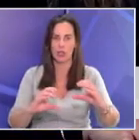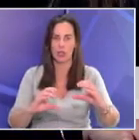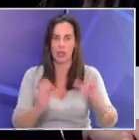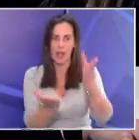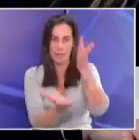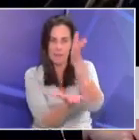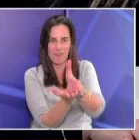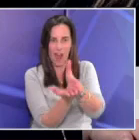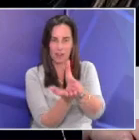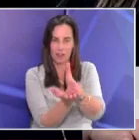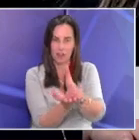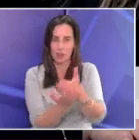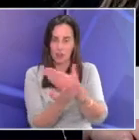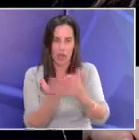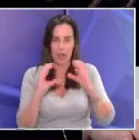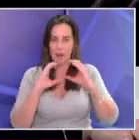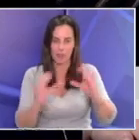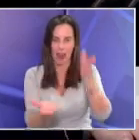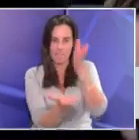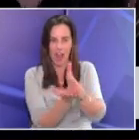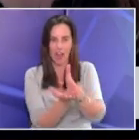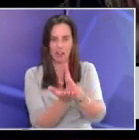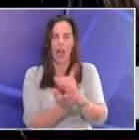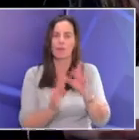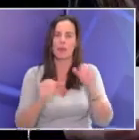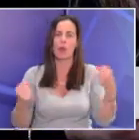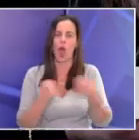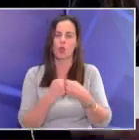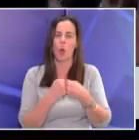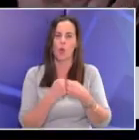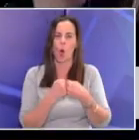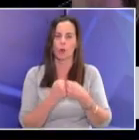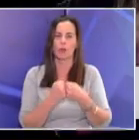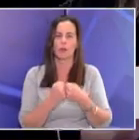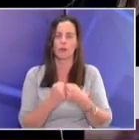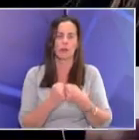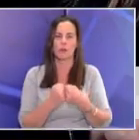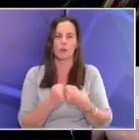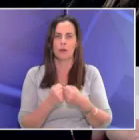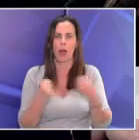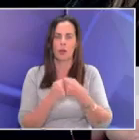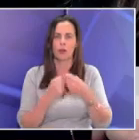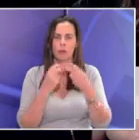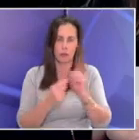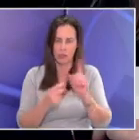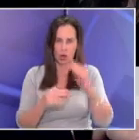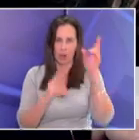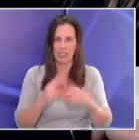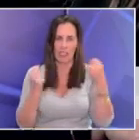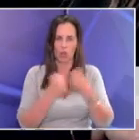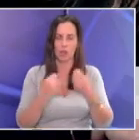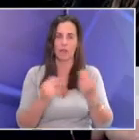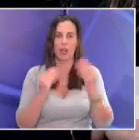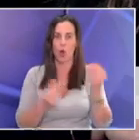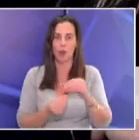במפרדה קשיחה, שאגב לא קיימת בכביש הזה, אז בעצם התאונות שם ייפטרו ולא יפטרו. הם לא ייפטרו. אז קודם כל הם לא ייפטרו.